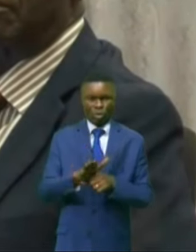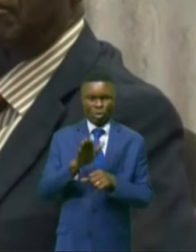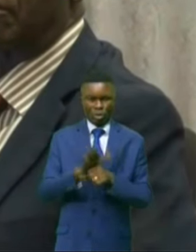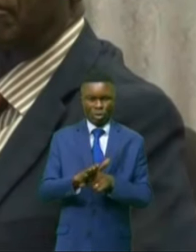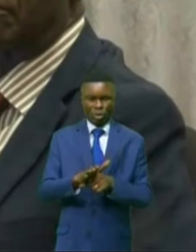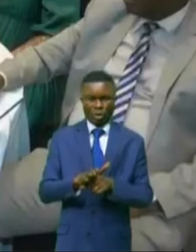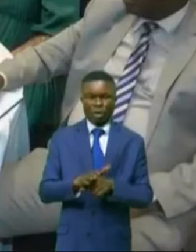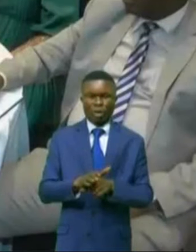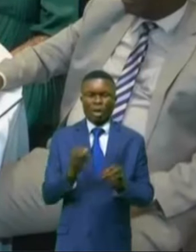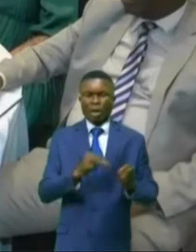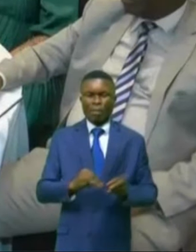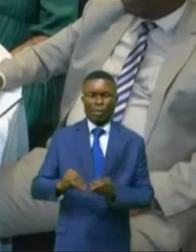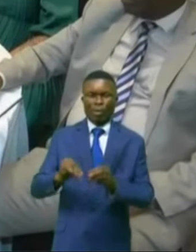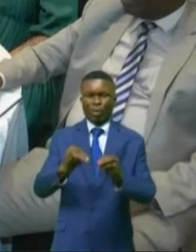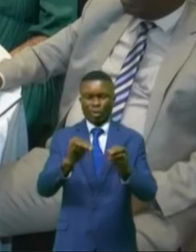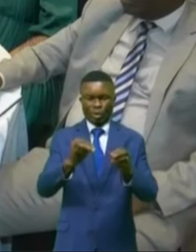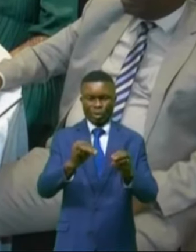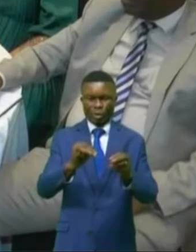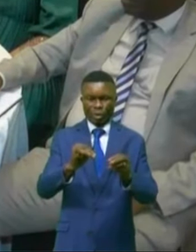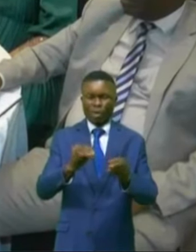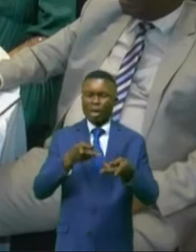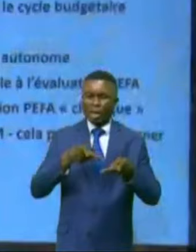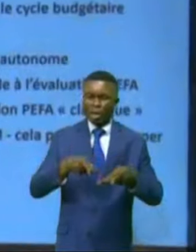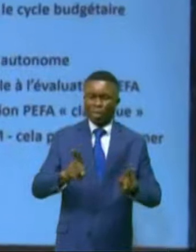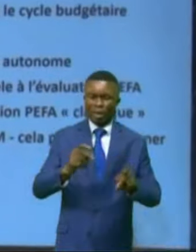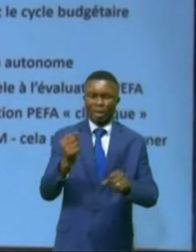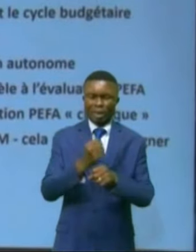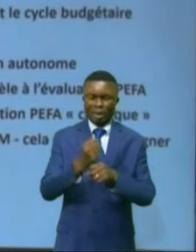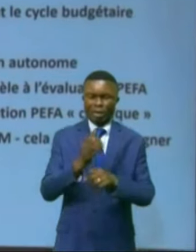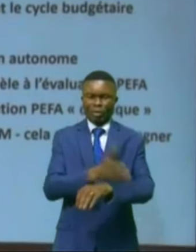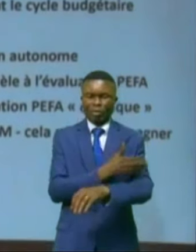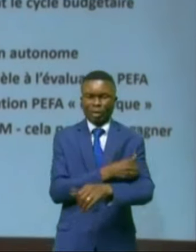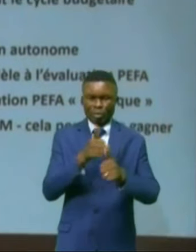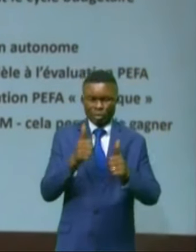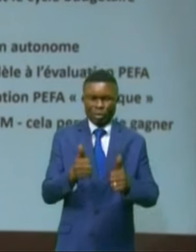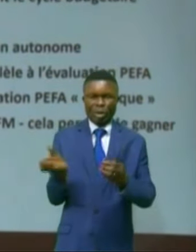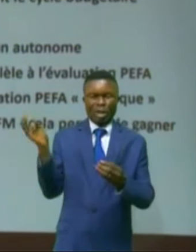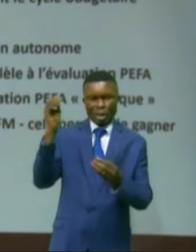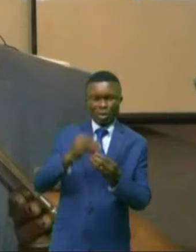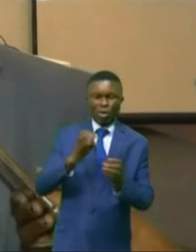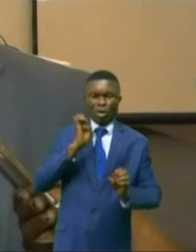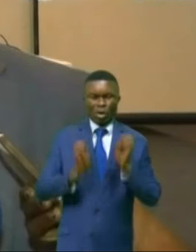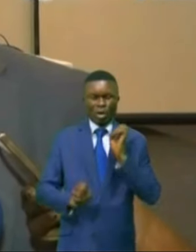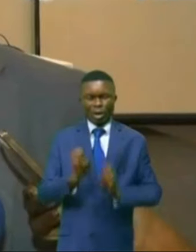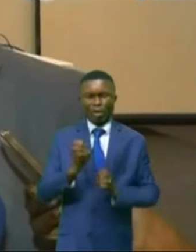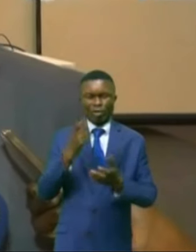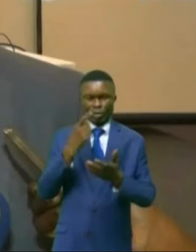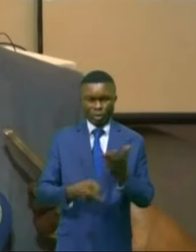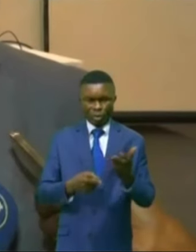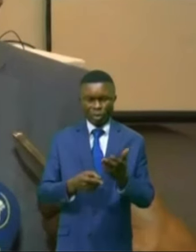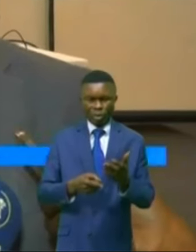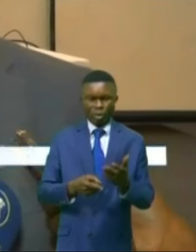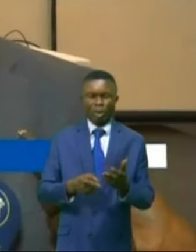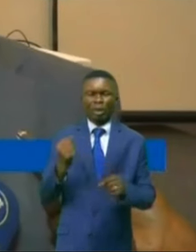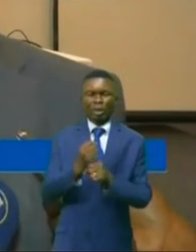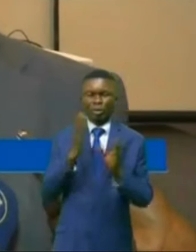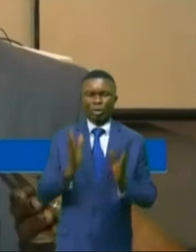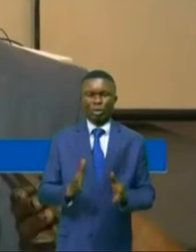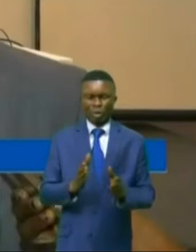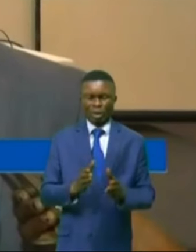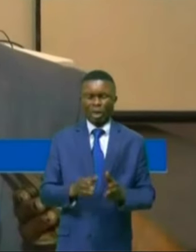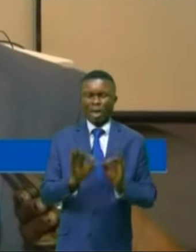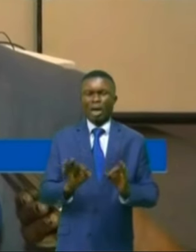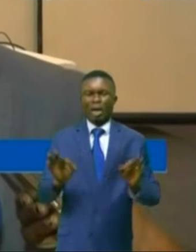la méthodologie PEFA. Il y a deux modules supplémentaires qui se rajoutent à cette évaluation, qui sont le PEFA genre et le PEFA climat.